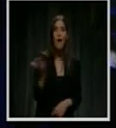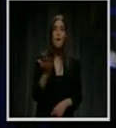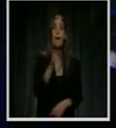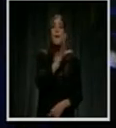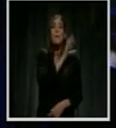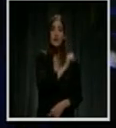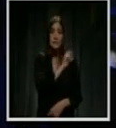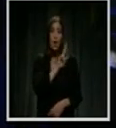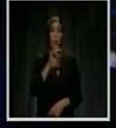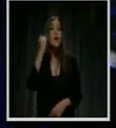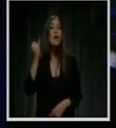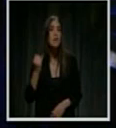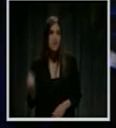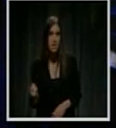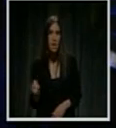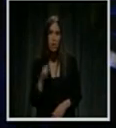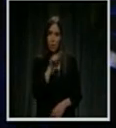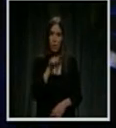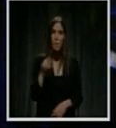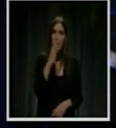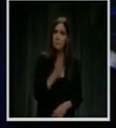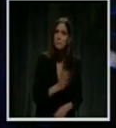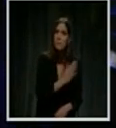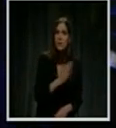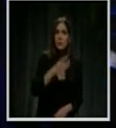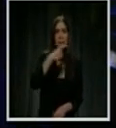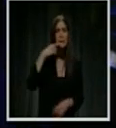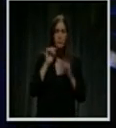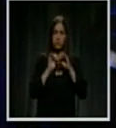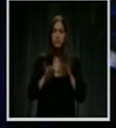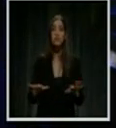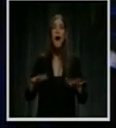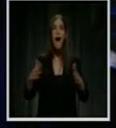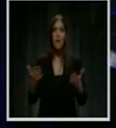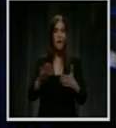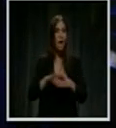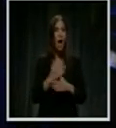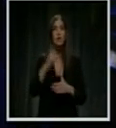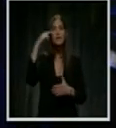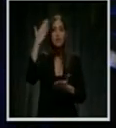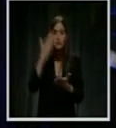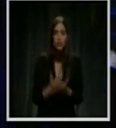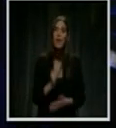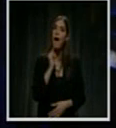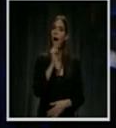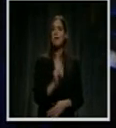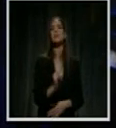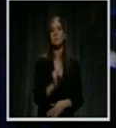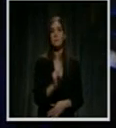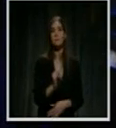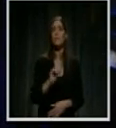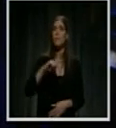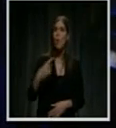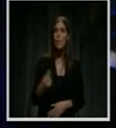li dejn imċabsin bid-demm għaliex dakinhar ittieħdet deċiżjoni żbaljata. Li mbagħad il-messaġġ li